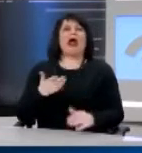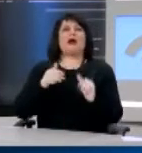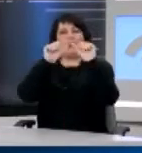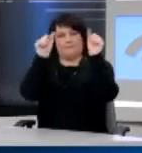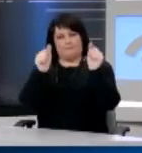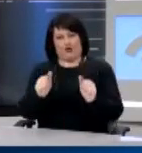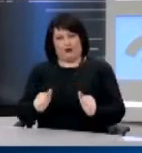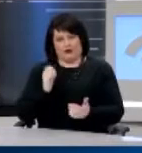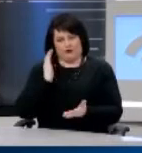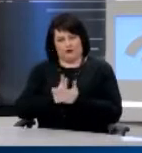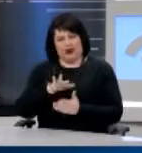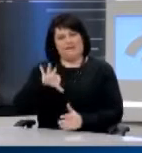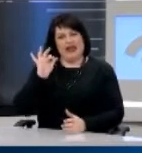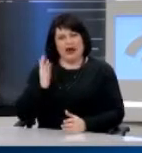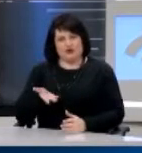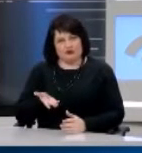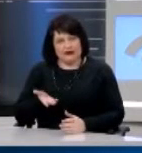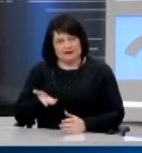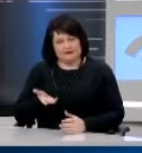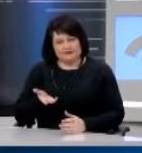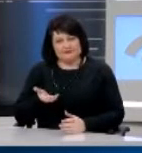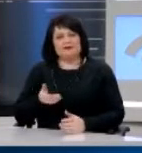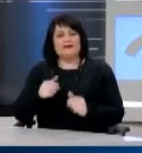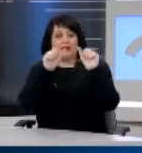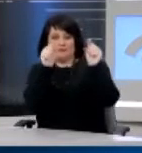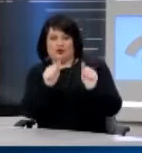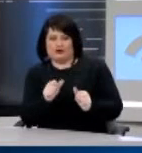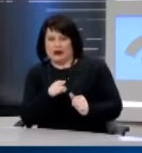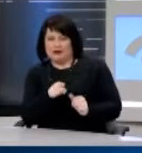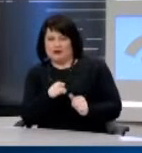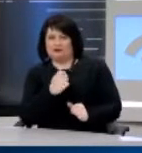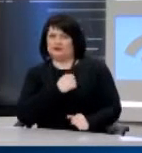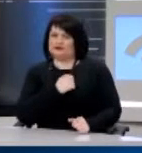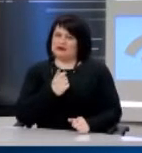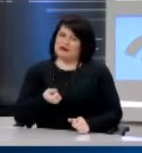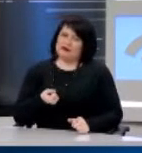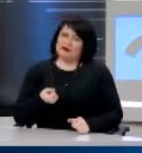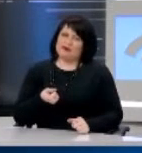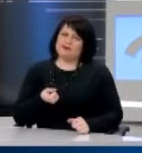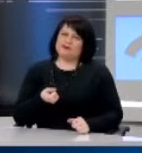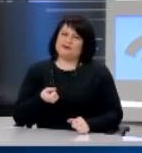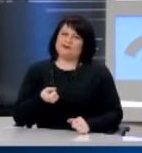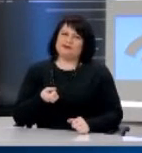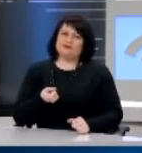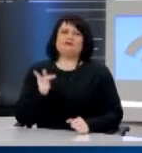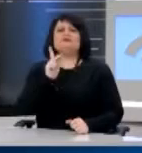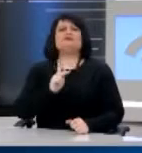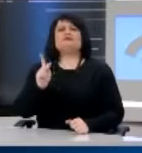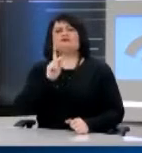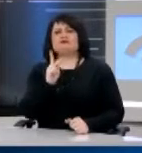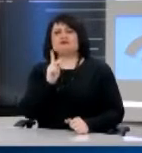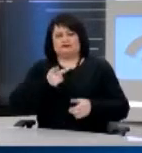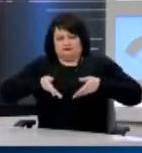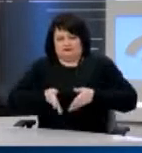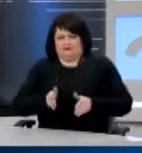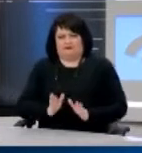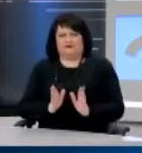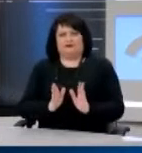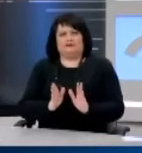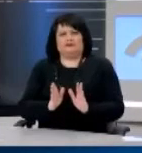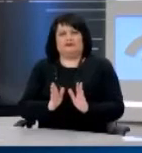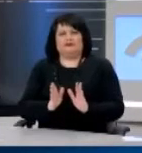μοντέλο το οποίο επιλέγουμε είναι αυτό που θεωρεί ενδεδειγμένο έναν τρόπο κοινωνικής αναπαραγωγής, όπου η συνέπεια